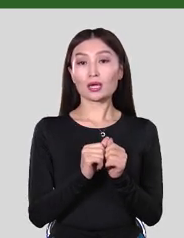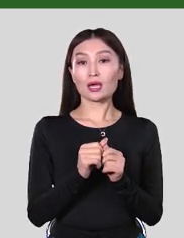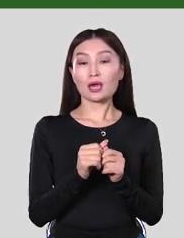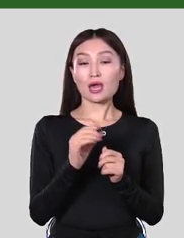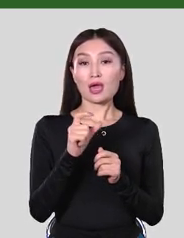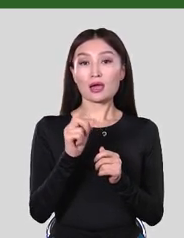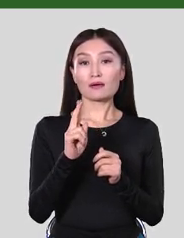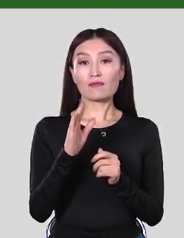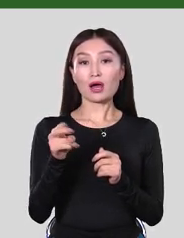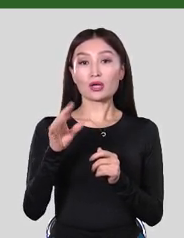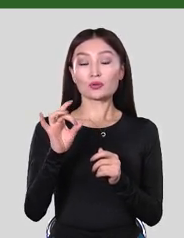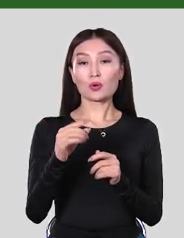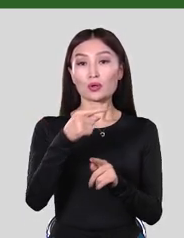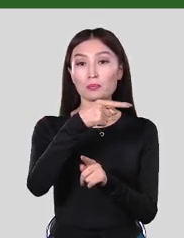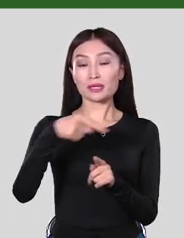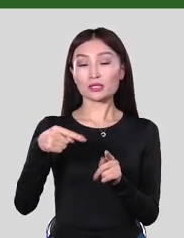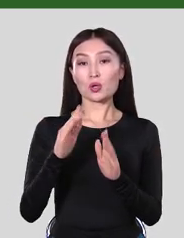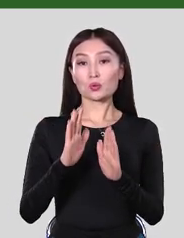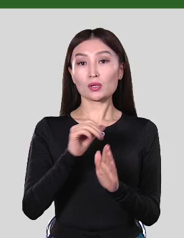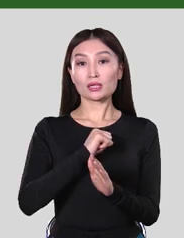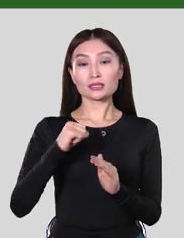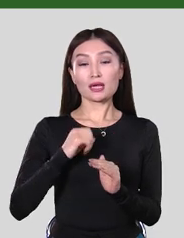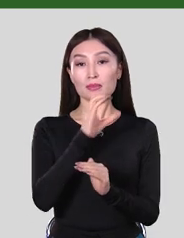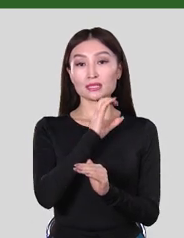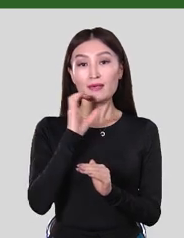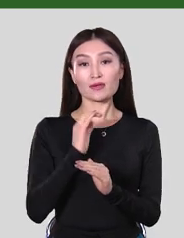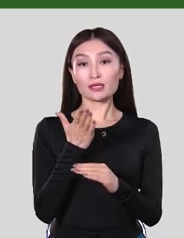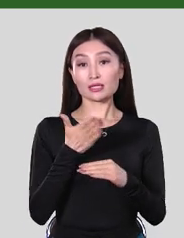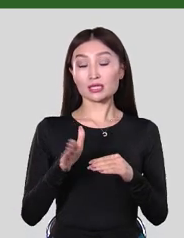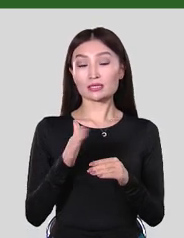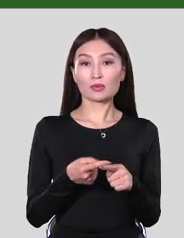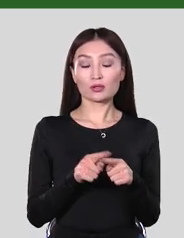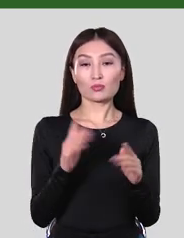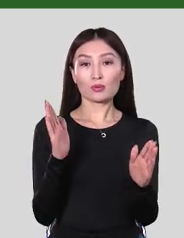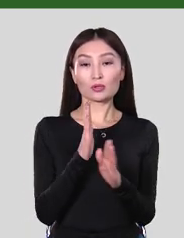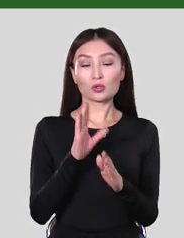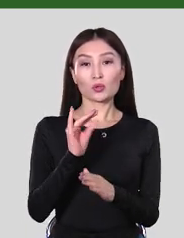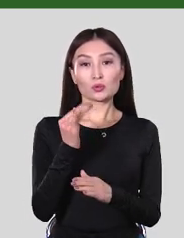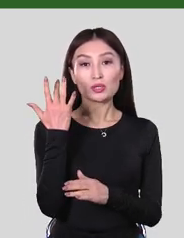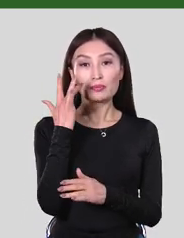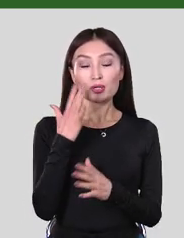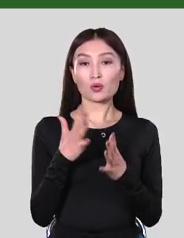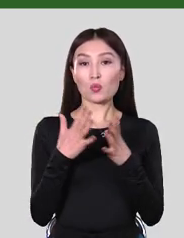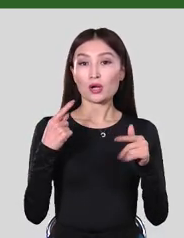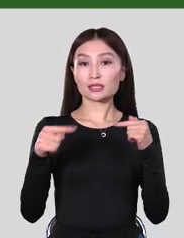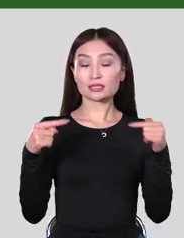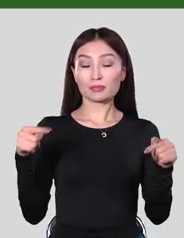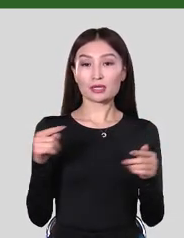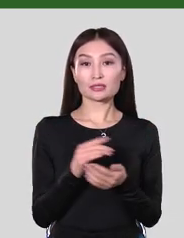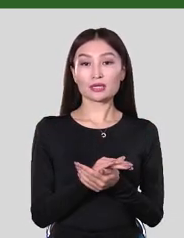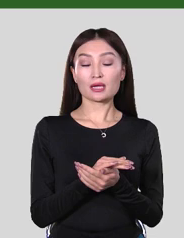ведь экватор пересекает ее только в самой северной части. Поэтому природа Южной Америки более